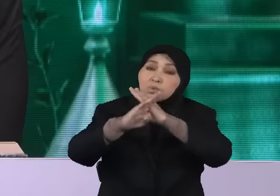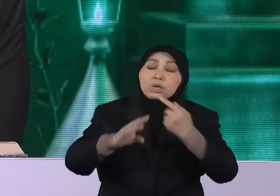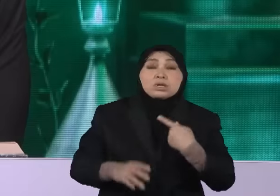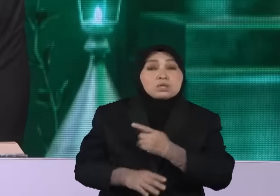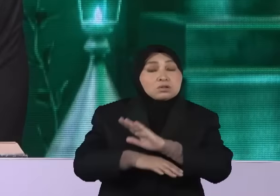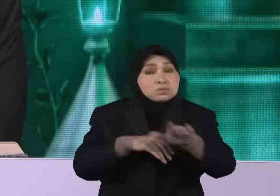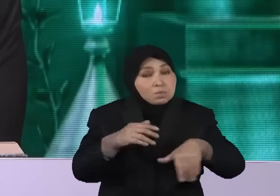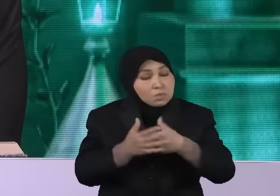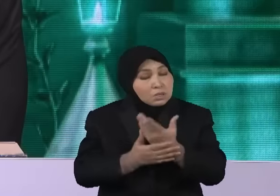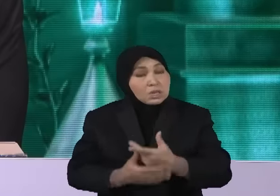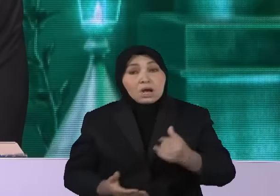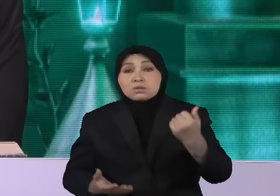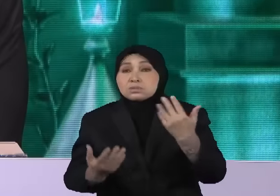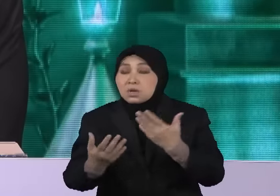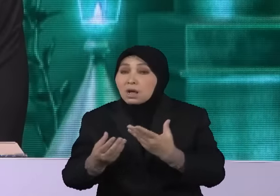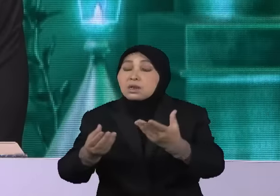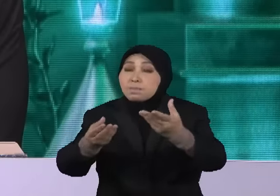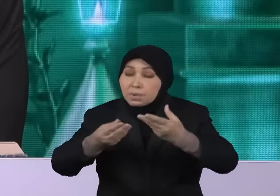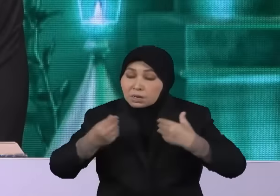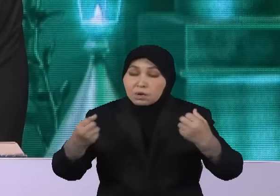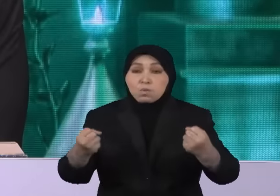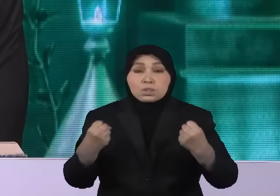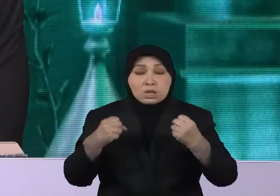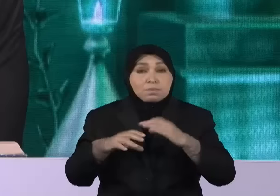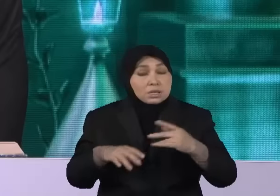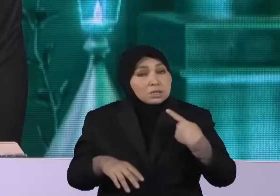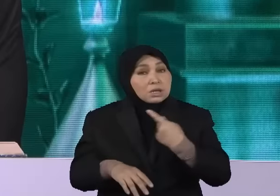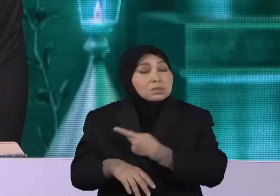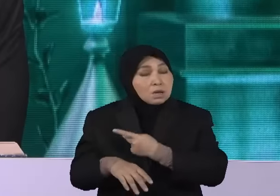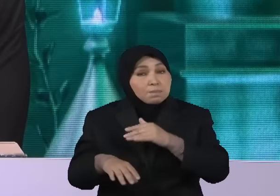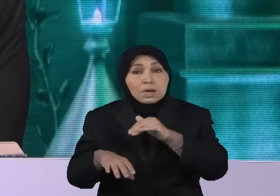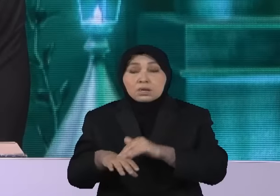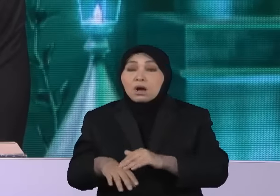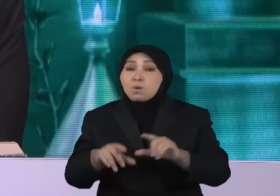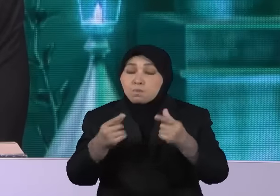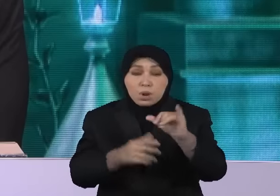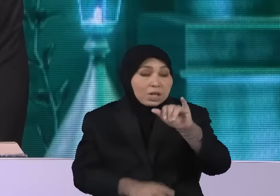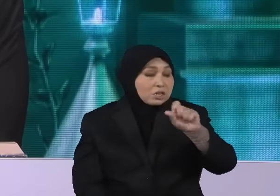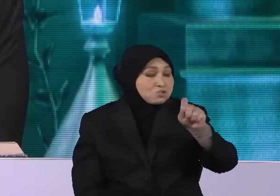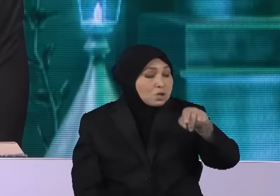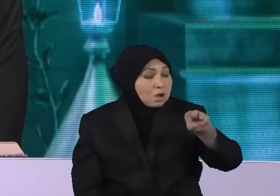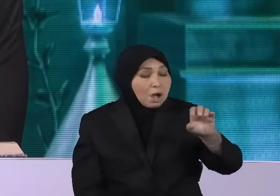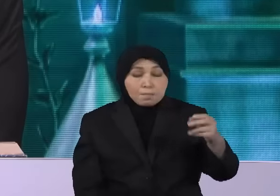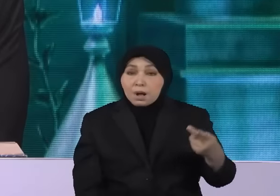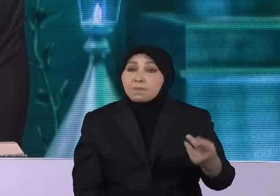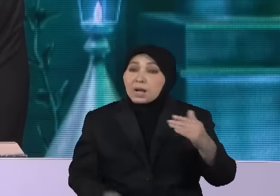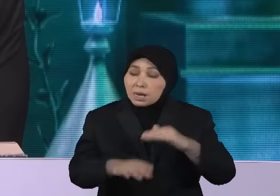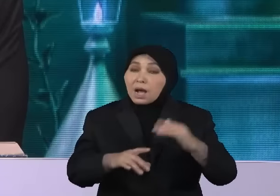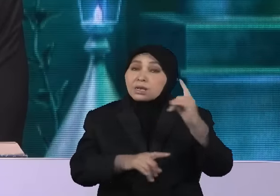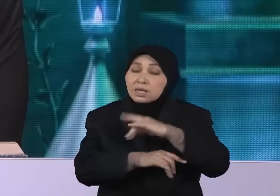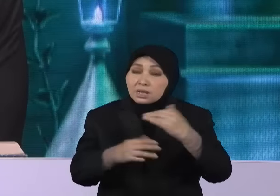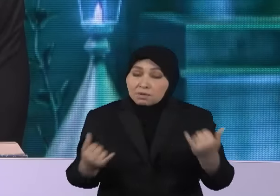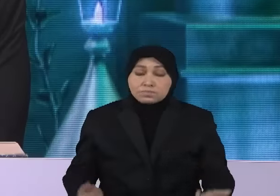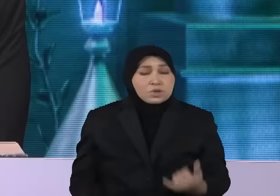dan diberikan kekuatan kepada kita. Kepada grup kumpulan istiqamah yang berada di studio pada hari